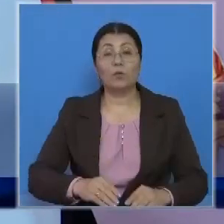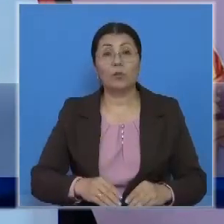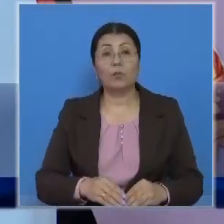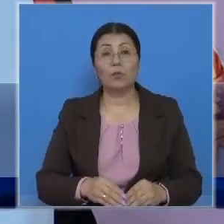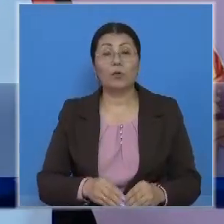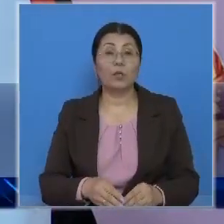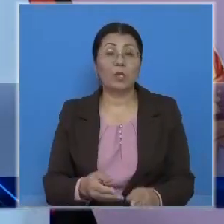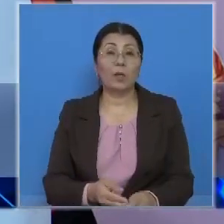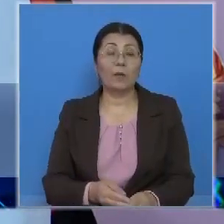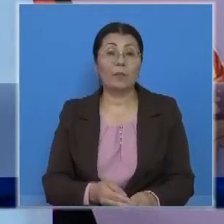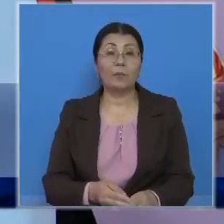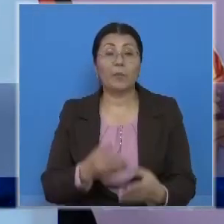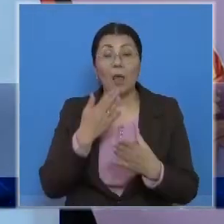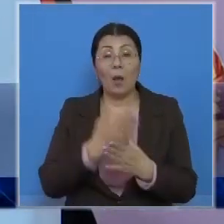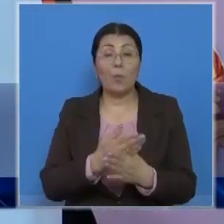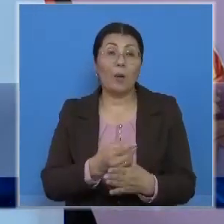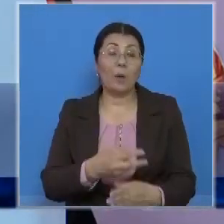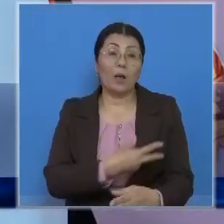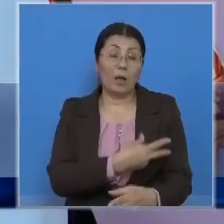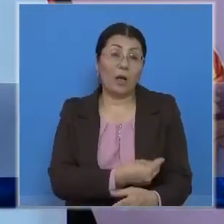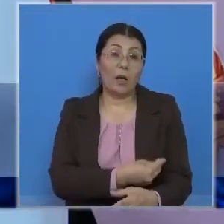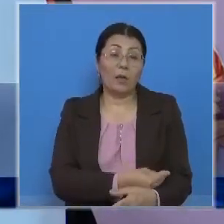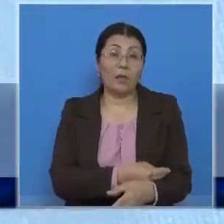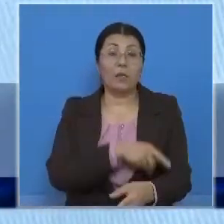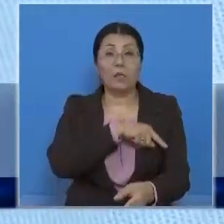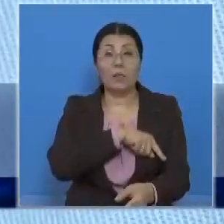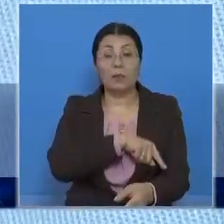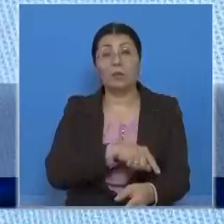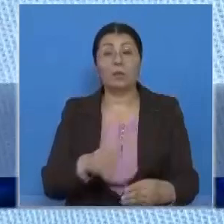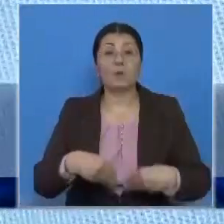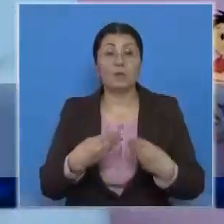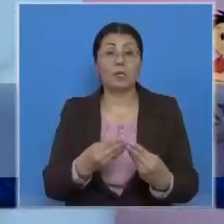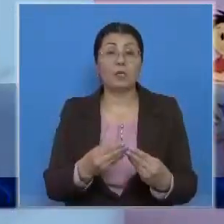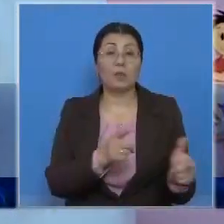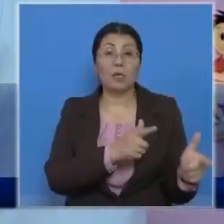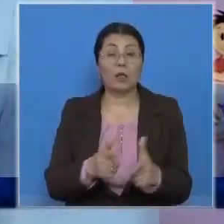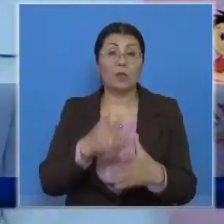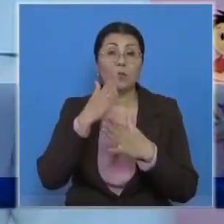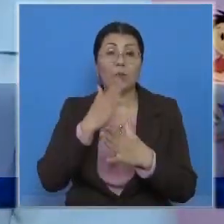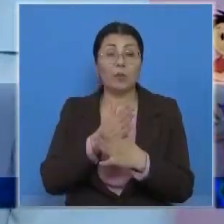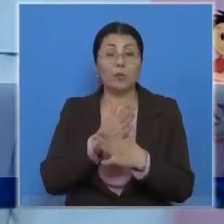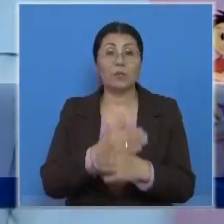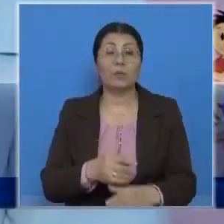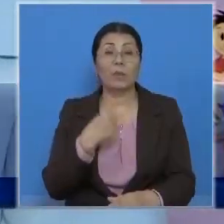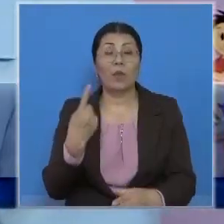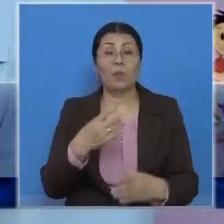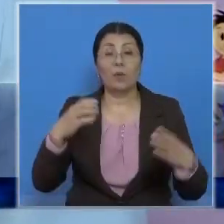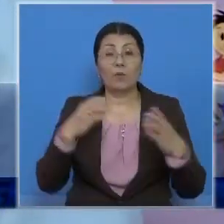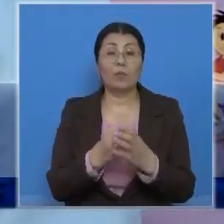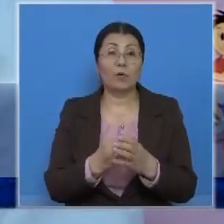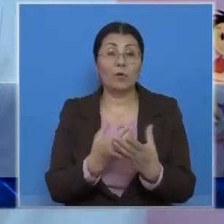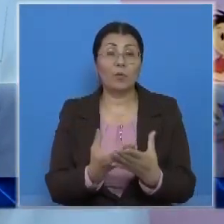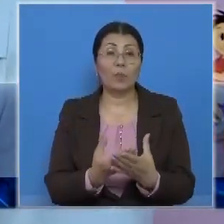кровь, является частью нашего общества, который готов прийти на помощь. Первая группа крови является у нас универсальной группой